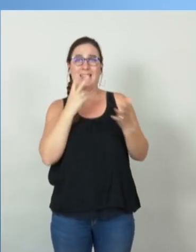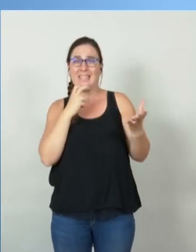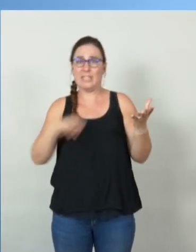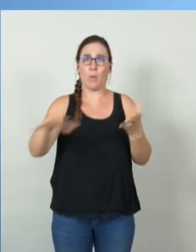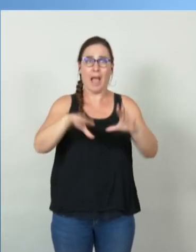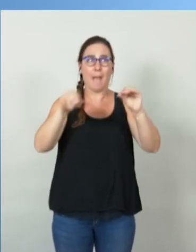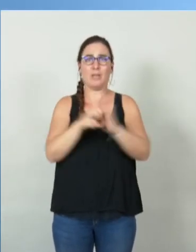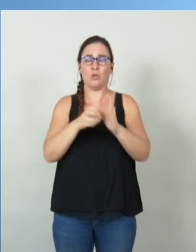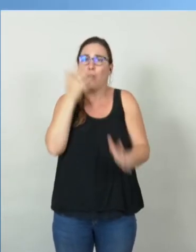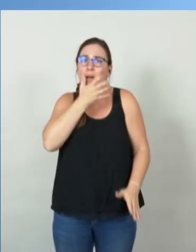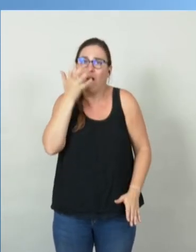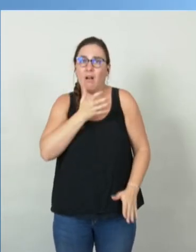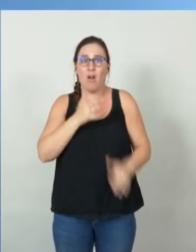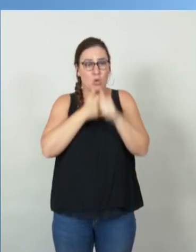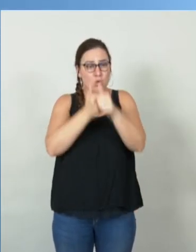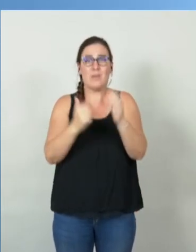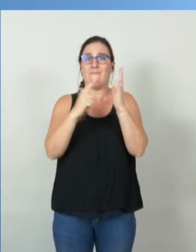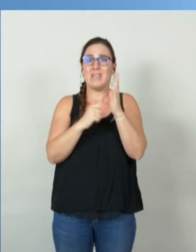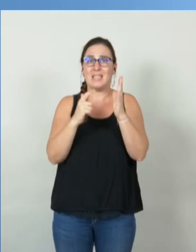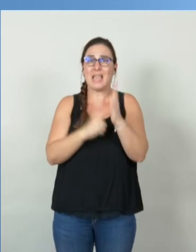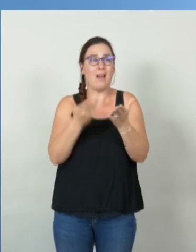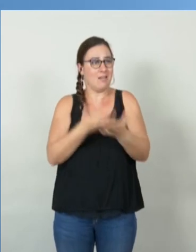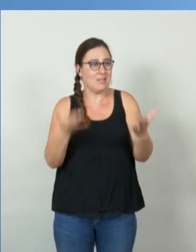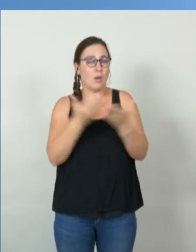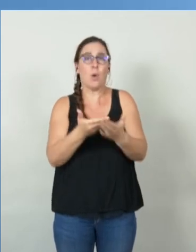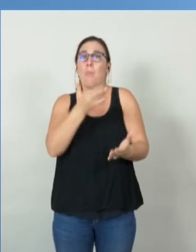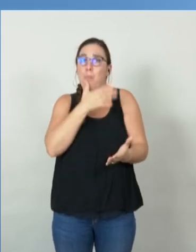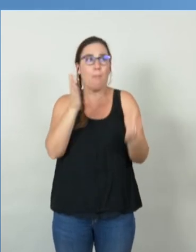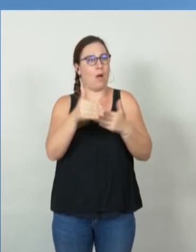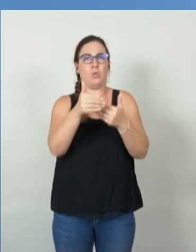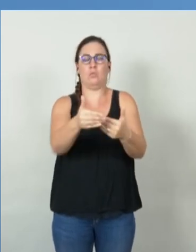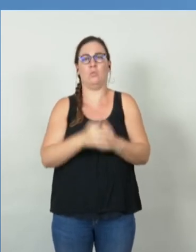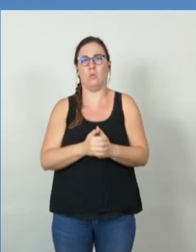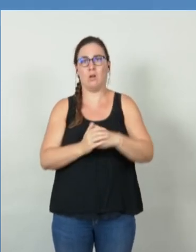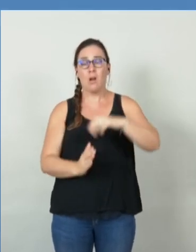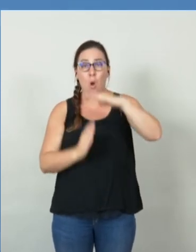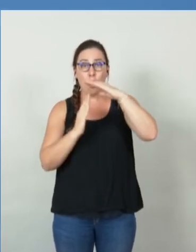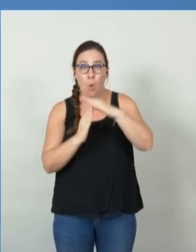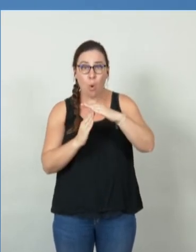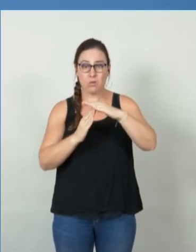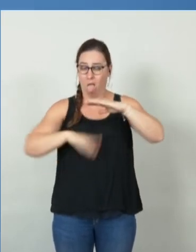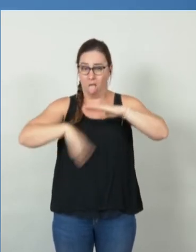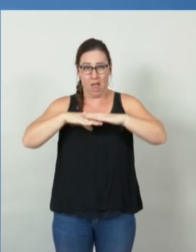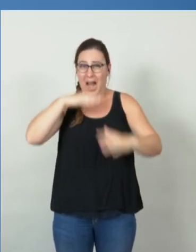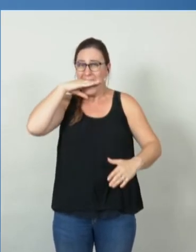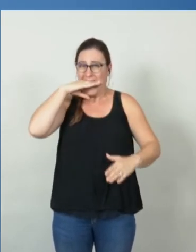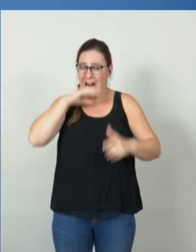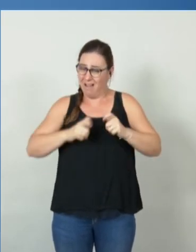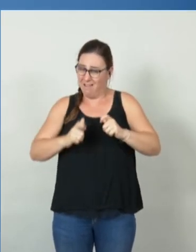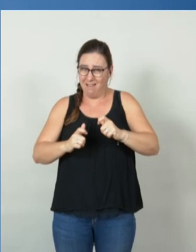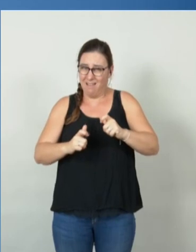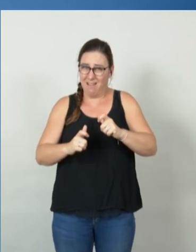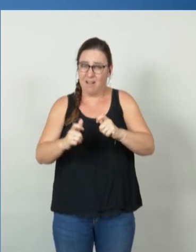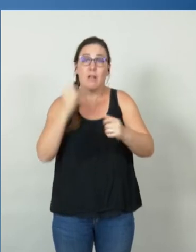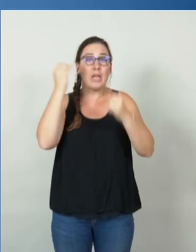vivent à Grenoble fiscalement parlant cette situation est intenable nos comptes ils sont limites à tout moment si nous prenons